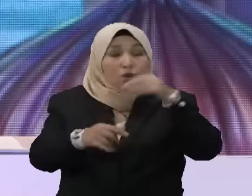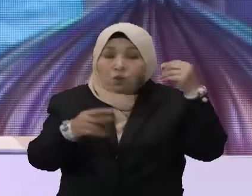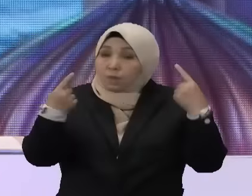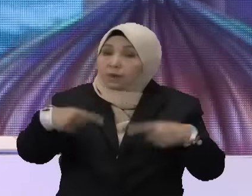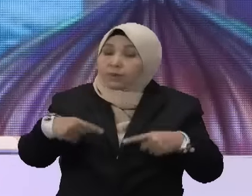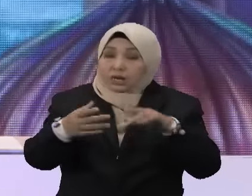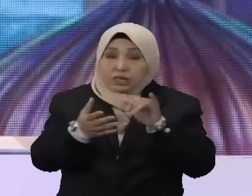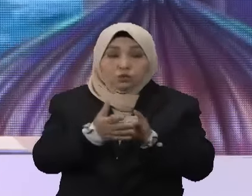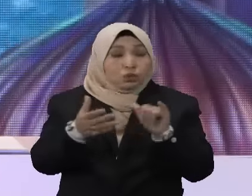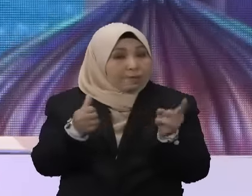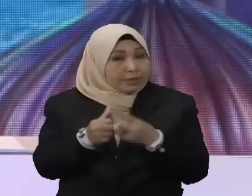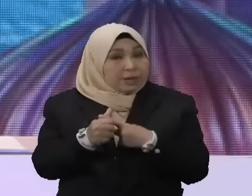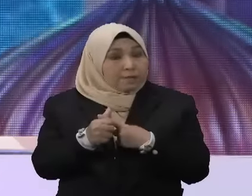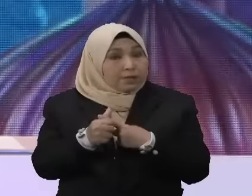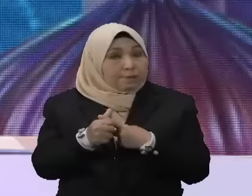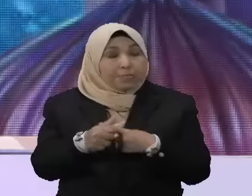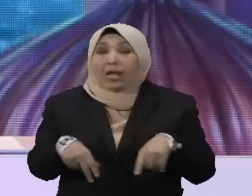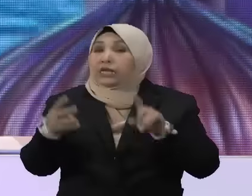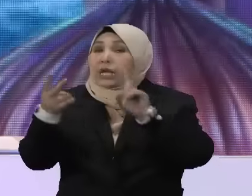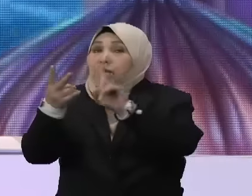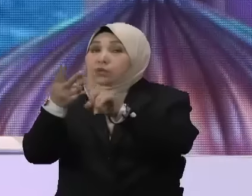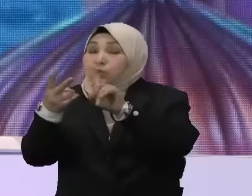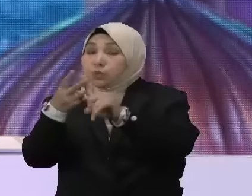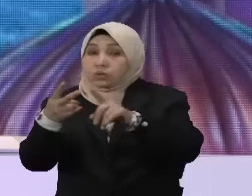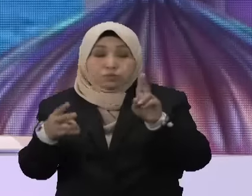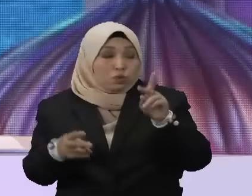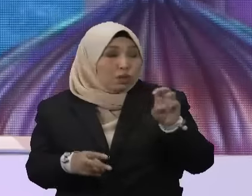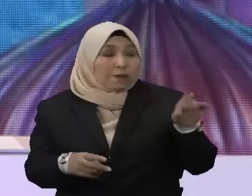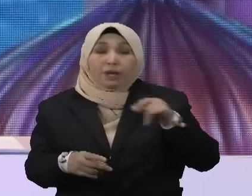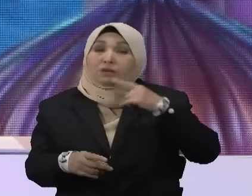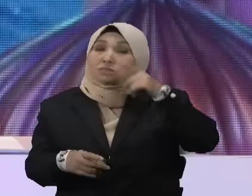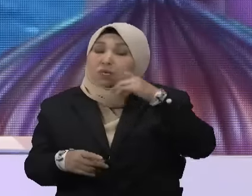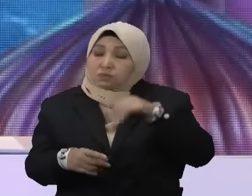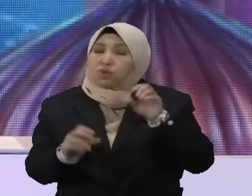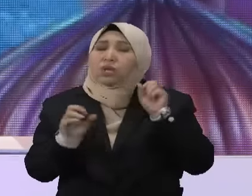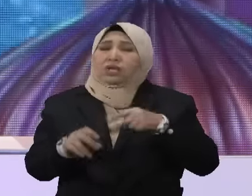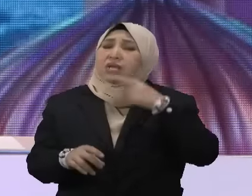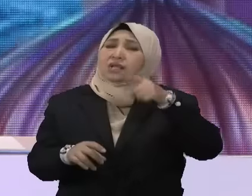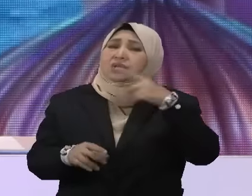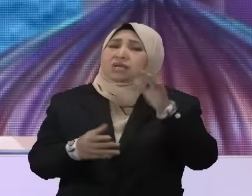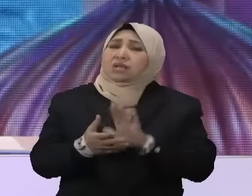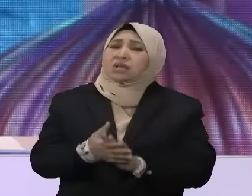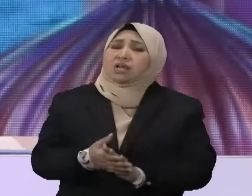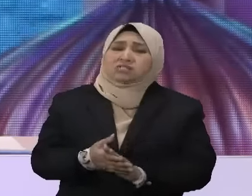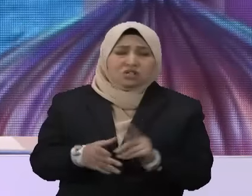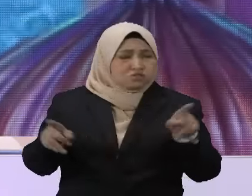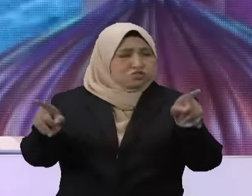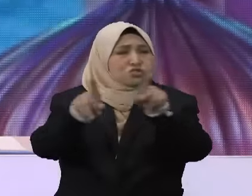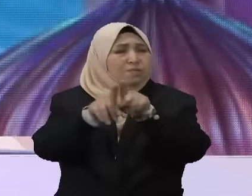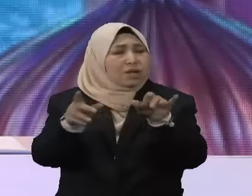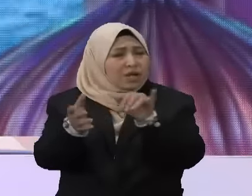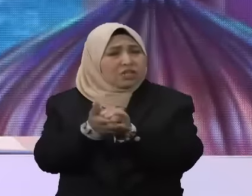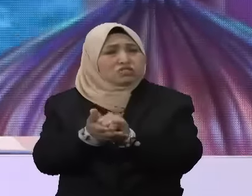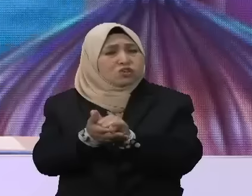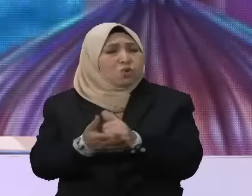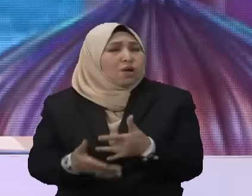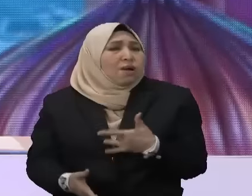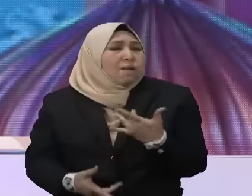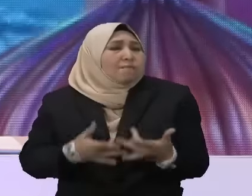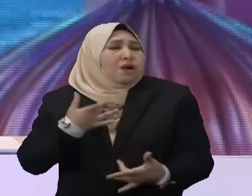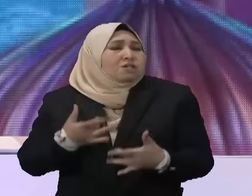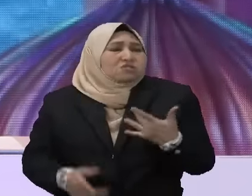Itu yang pertama. Yang kedua, ulama kata boleh juga dikatakan bahawasanya yang diumpamakan di situ adalah perasaan